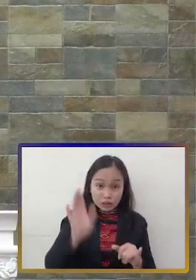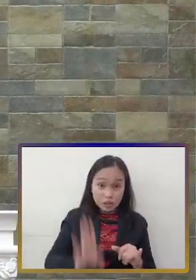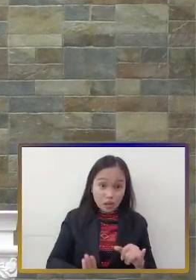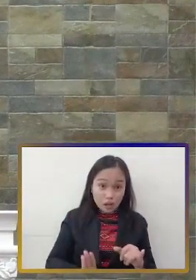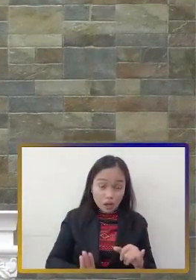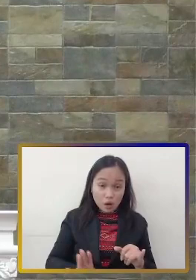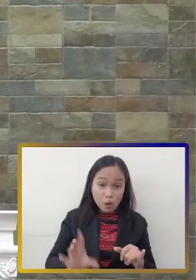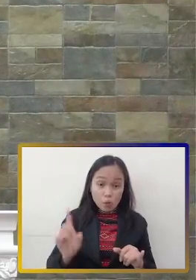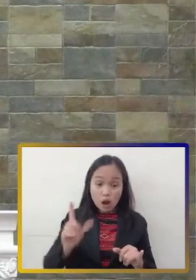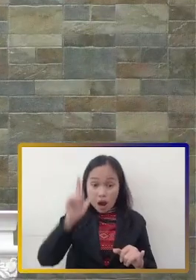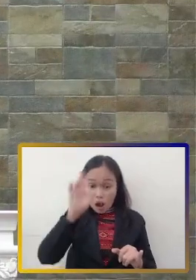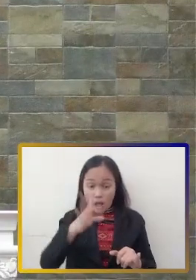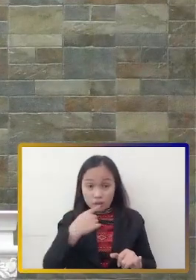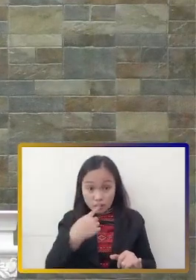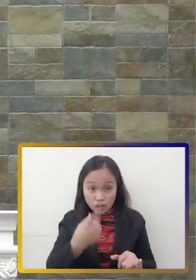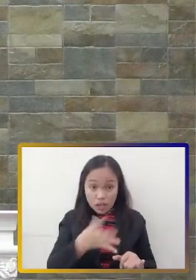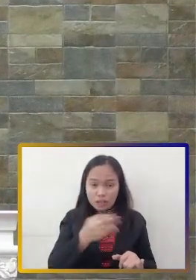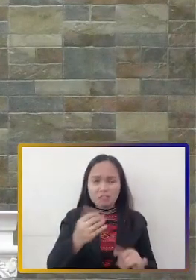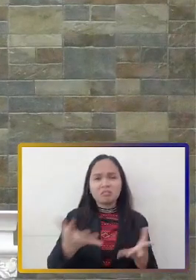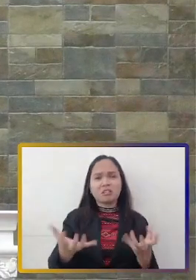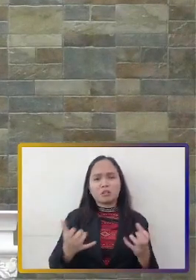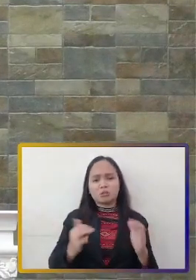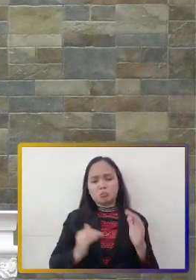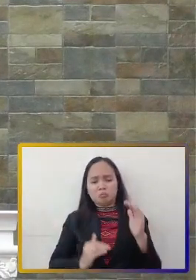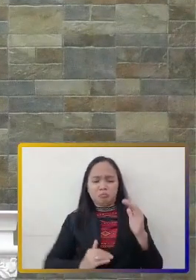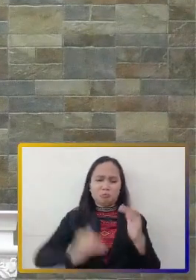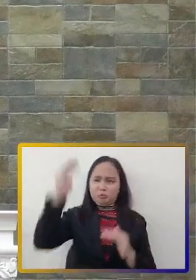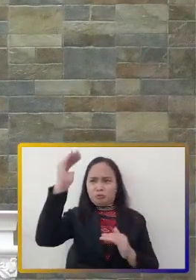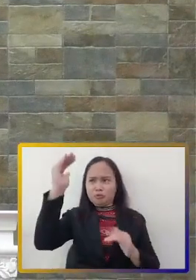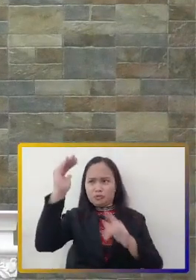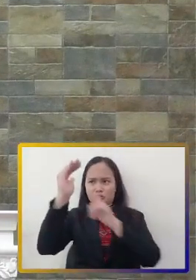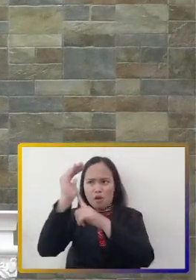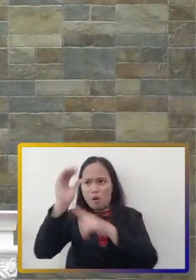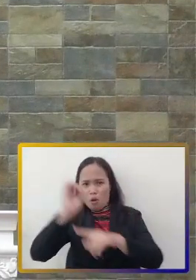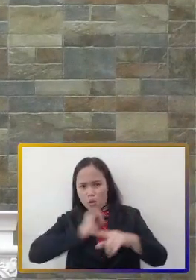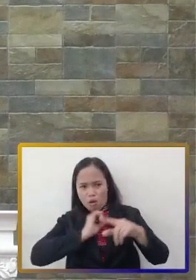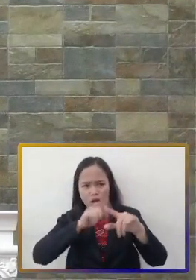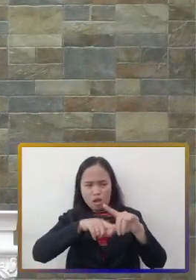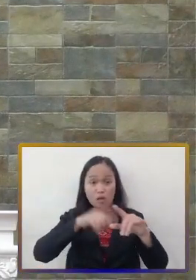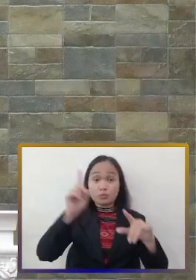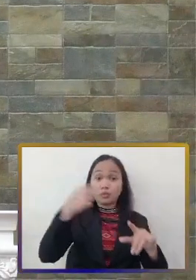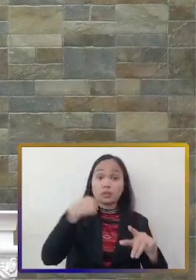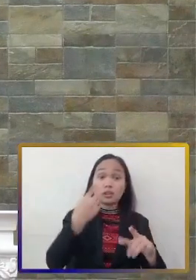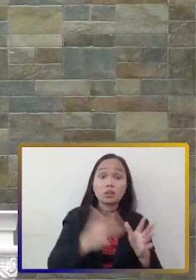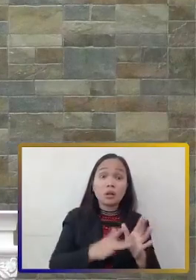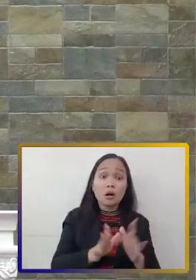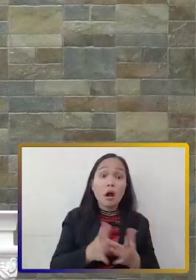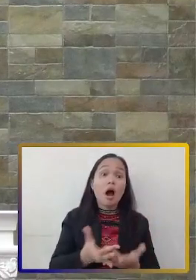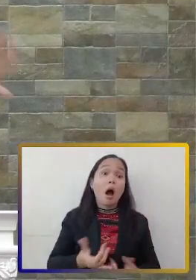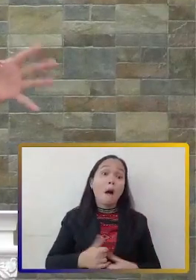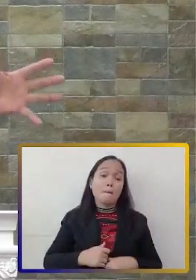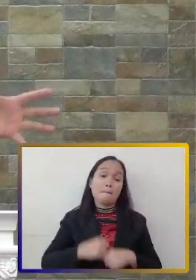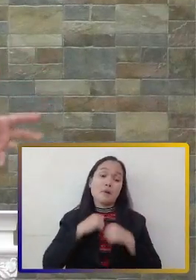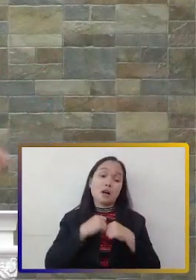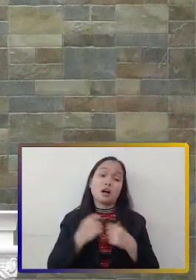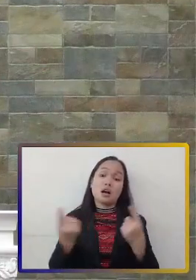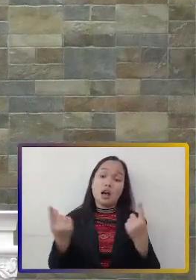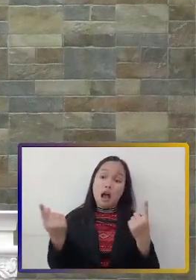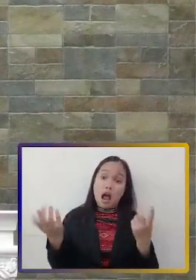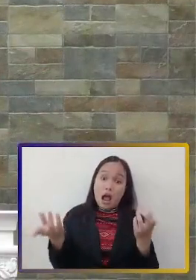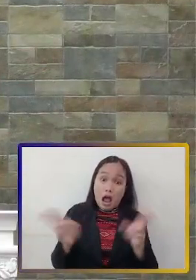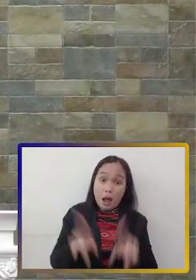to exalt yourself? Nakalimutan na po ba natin ang sabi ng Biblia, pride goeth before destruction.